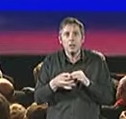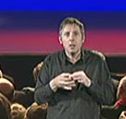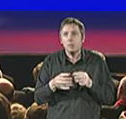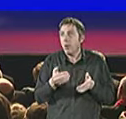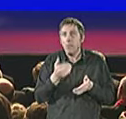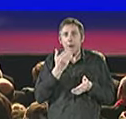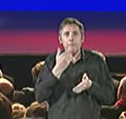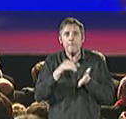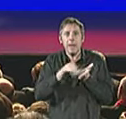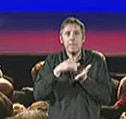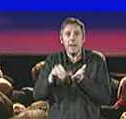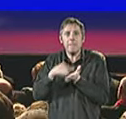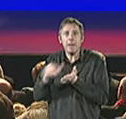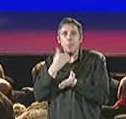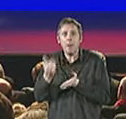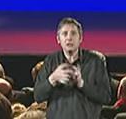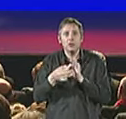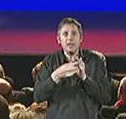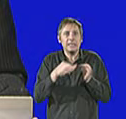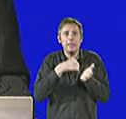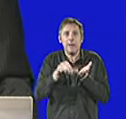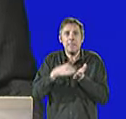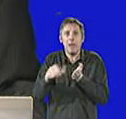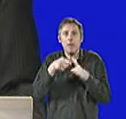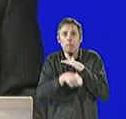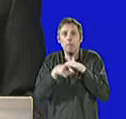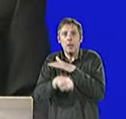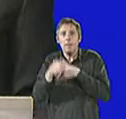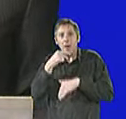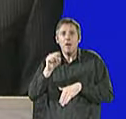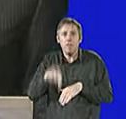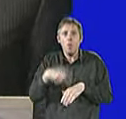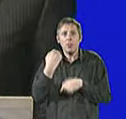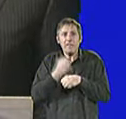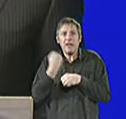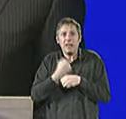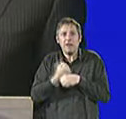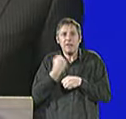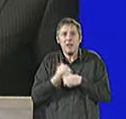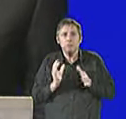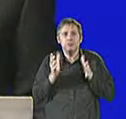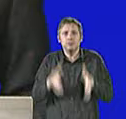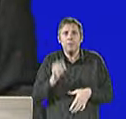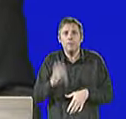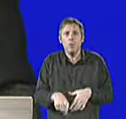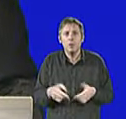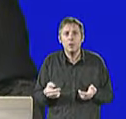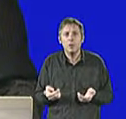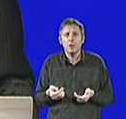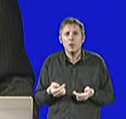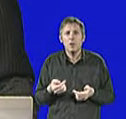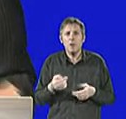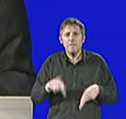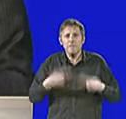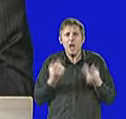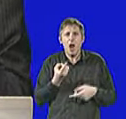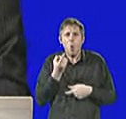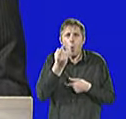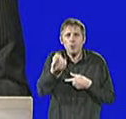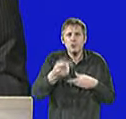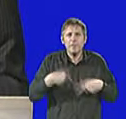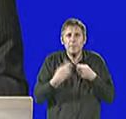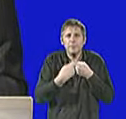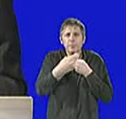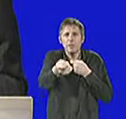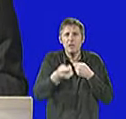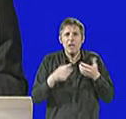solidarité. Quand la durée de la vie s'allonge, quand la crise détruit des emplois, si l'on ne veut pas que